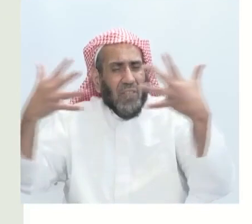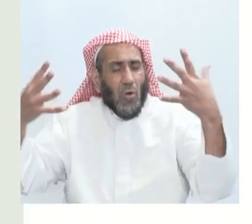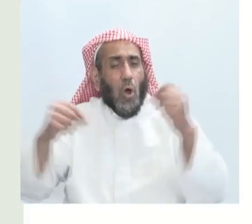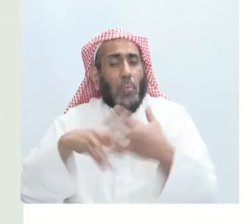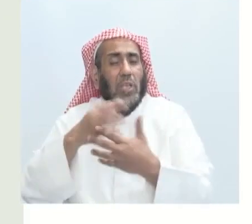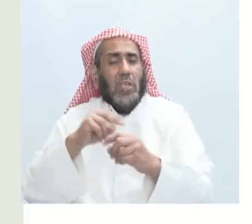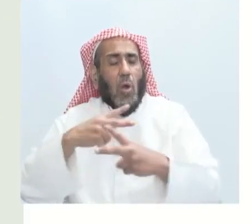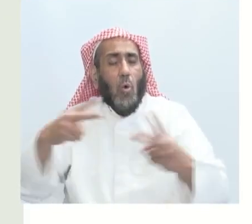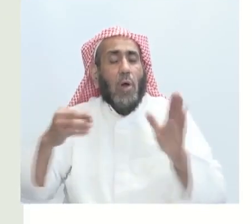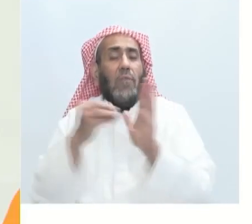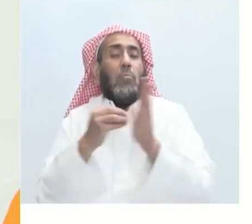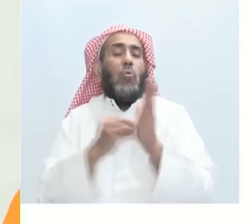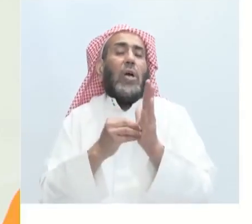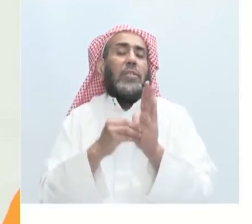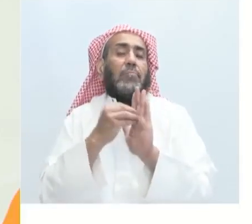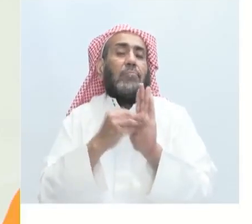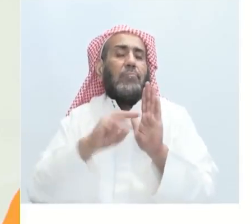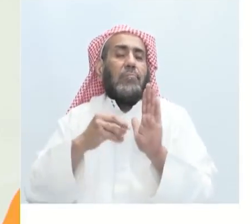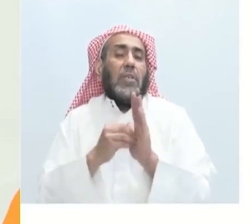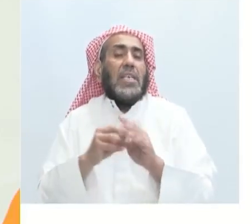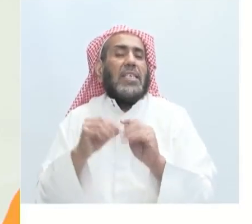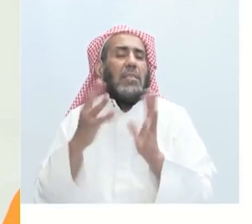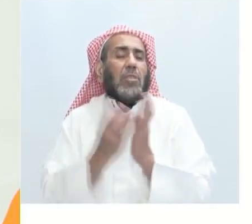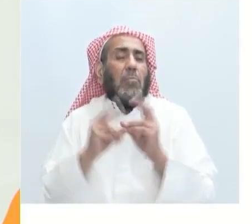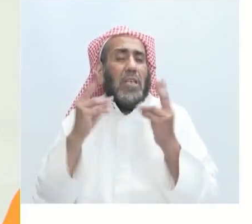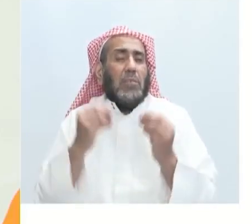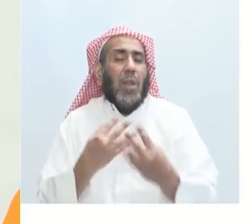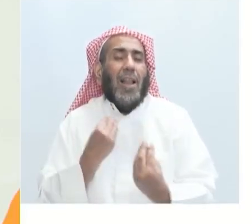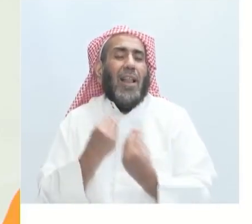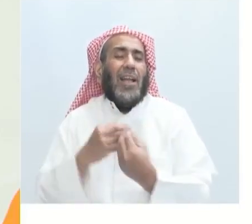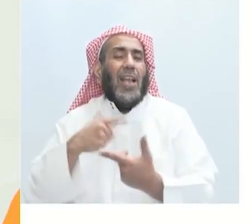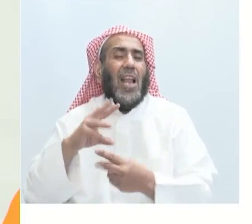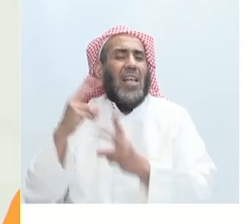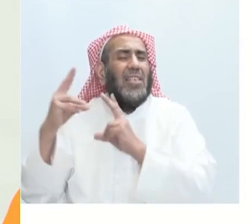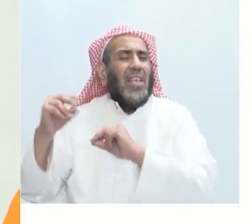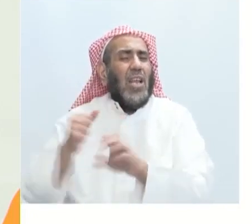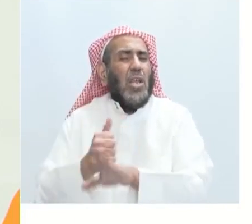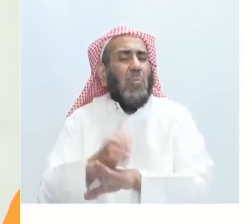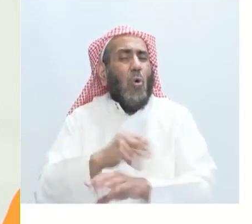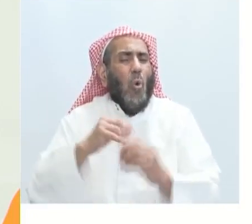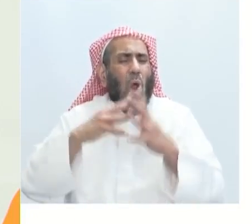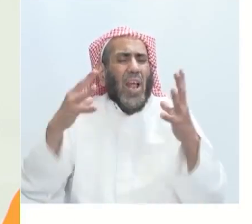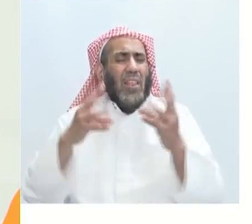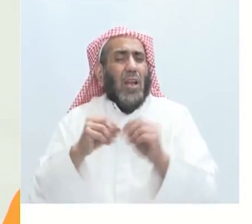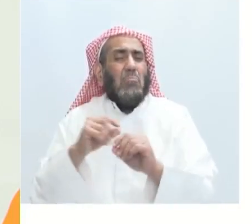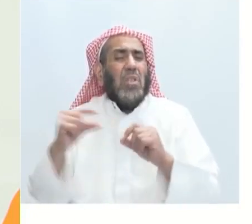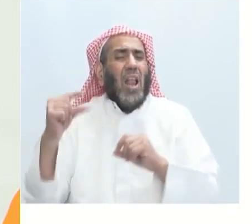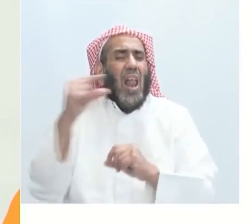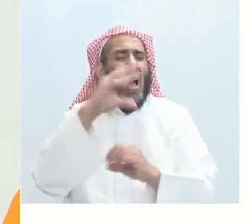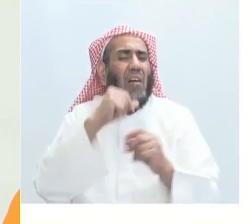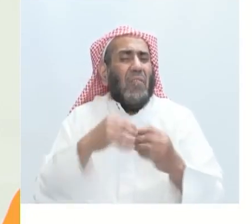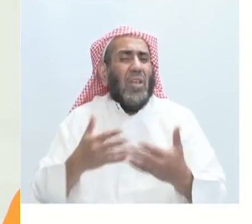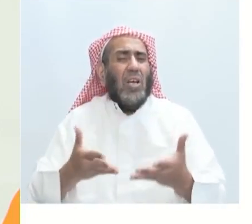التجديد تنوع في الموضوعات التنوع في الموضوعات سماته يتميز بالحنين الاساليب القديمه والاكثار من التزام القافيه والبحر